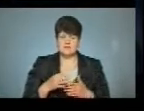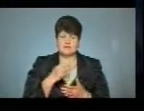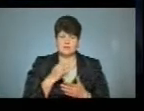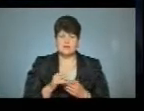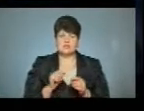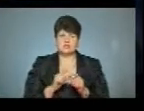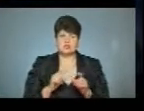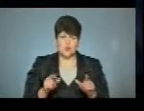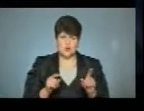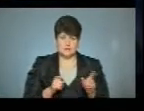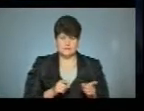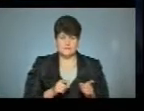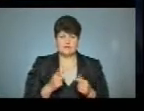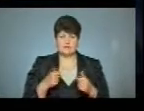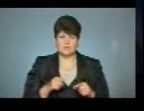відповідали школи, вони